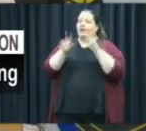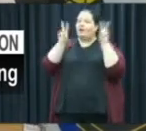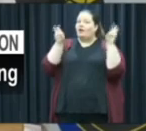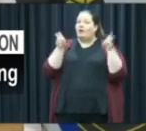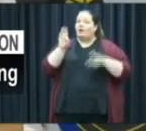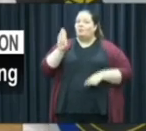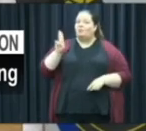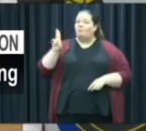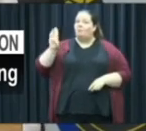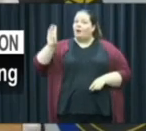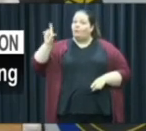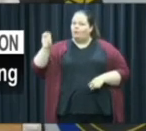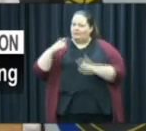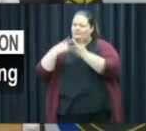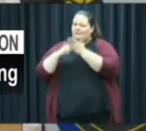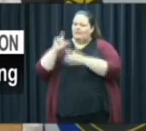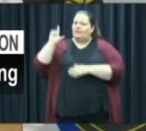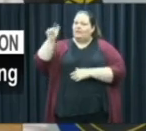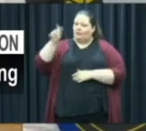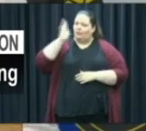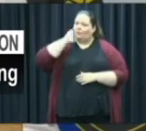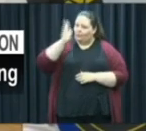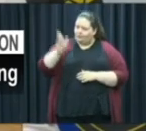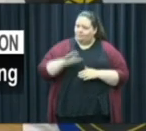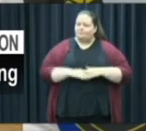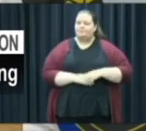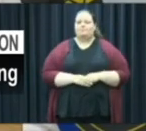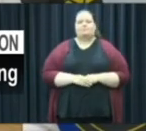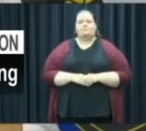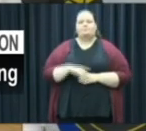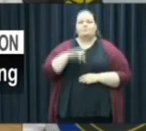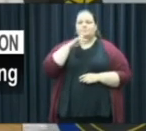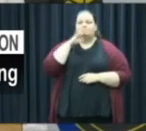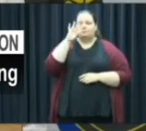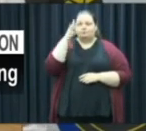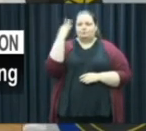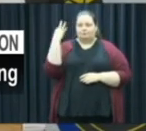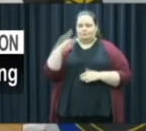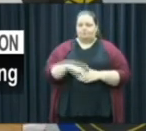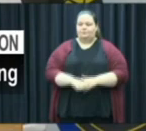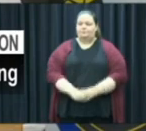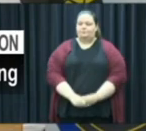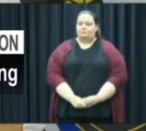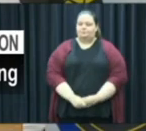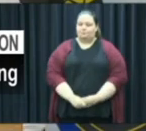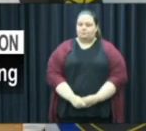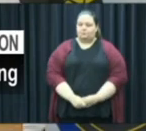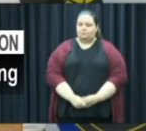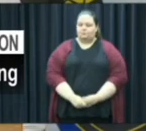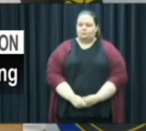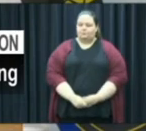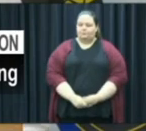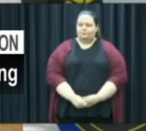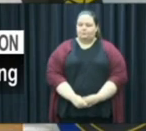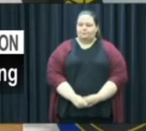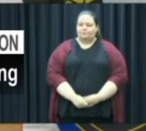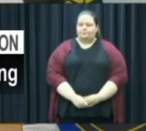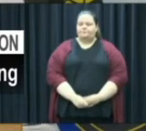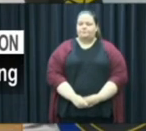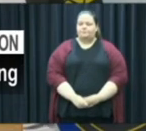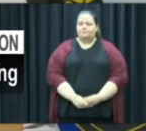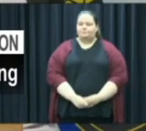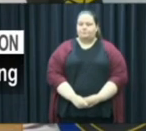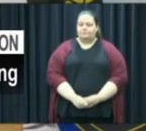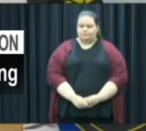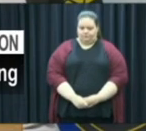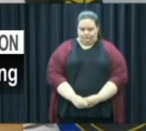about that later. Je suis heureuse d'annoncer pour la 9e journée de suite qu'il n'y a aucun nouveau cas de COVID-19 à signaler